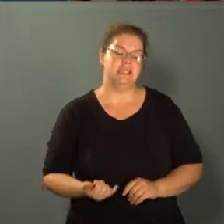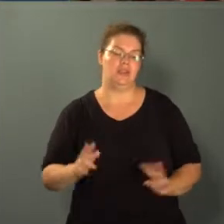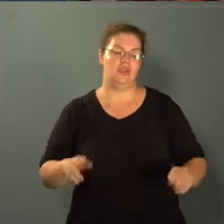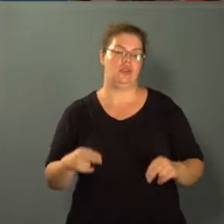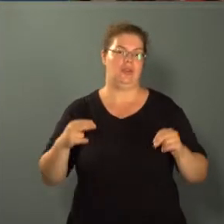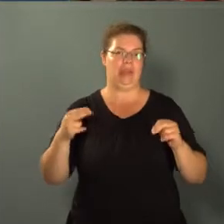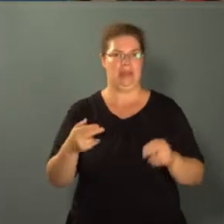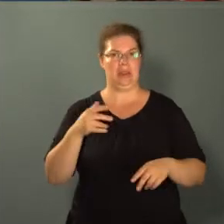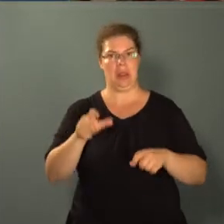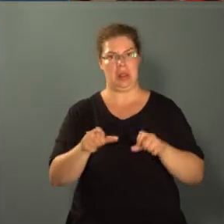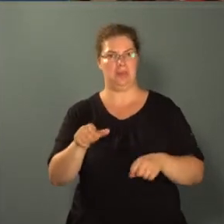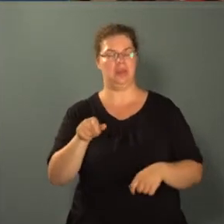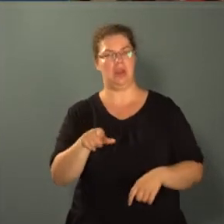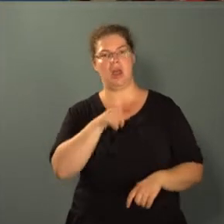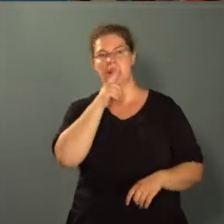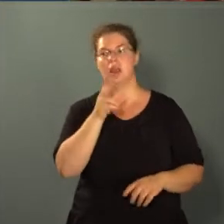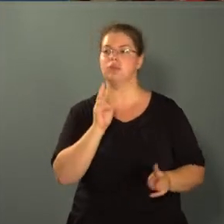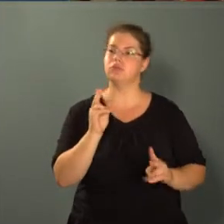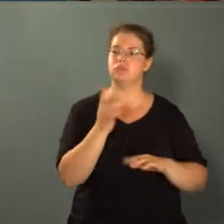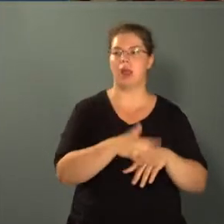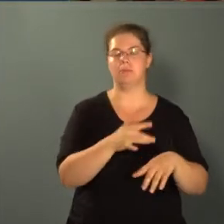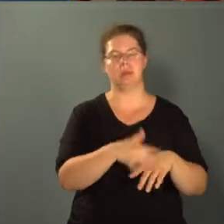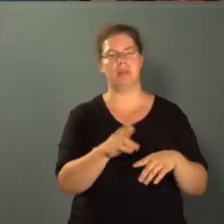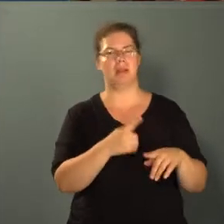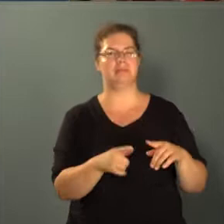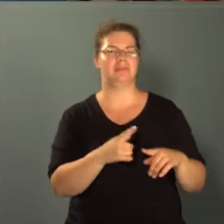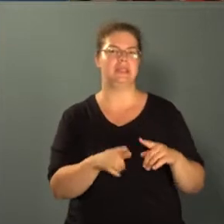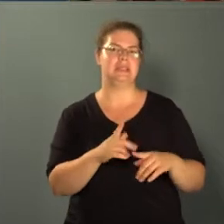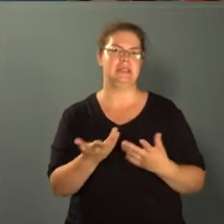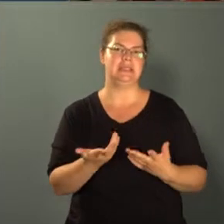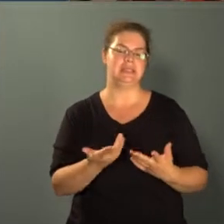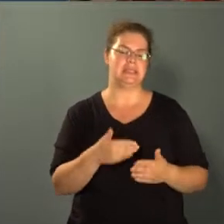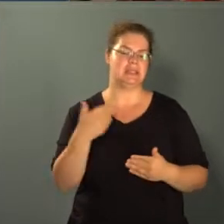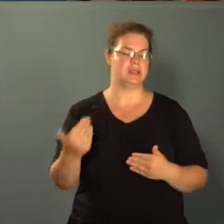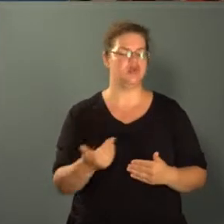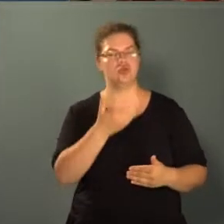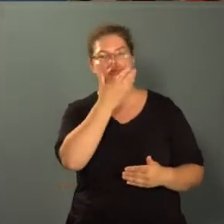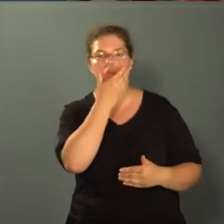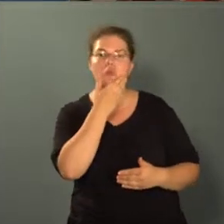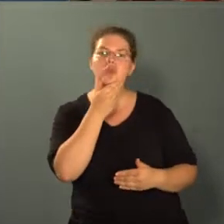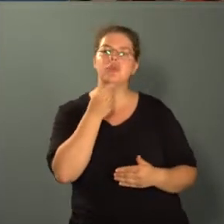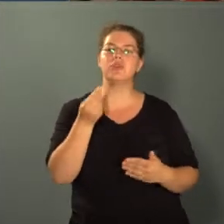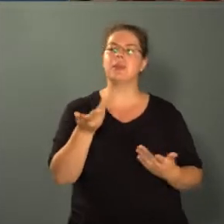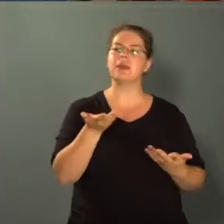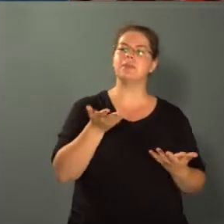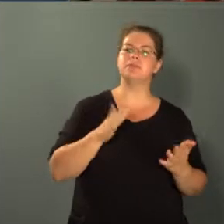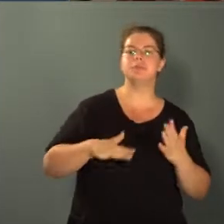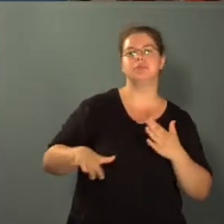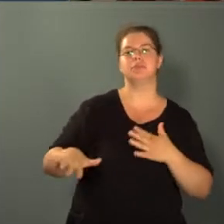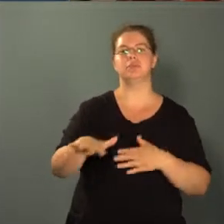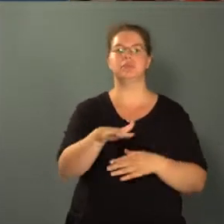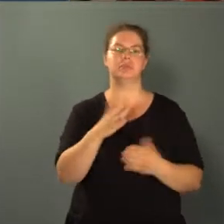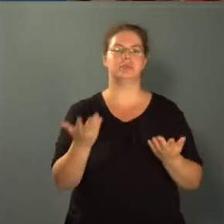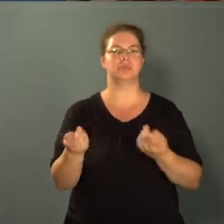és a következő lépések pedig azok lesznek, hogy megpróbálunk egy kicsit külső, szép kis külsőt